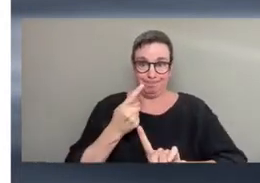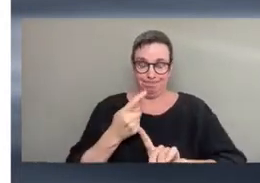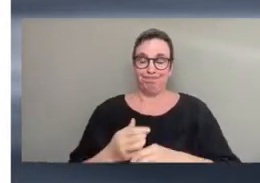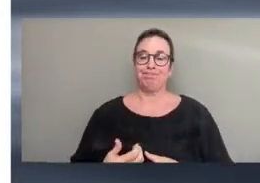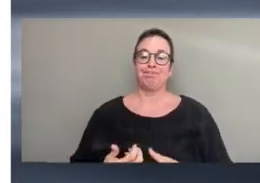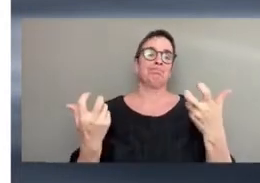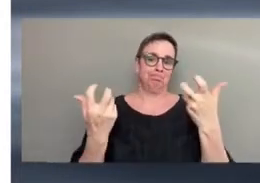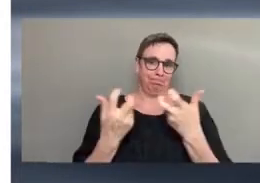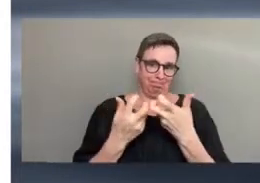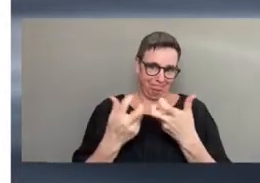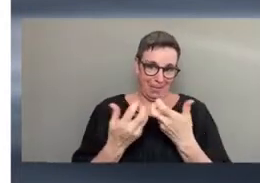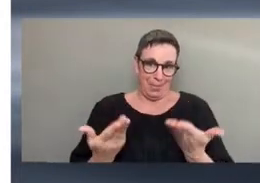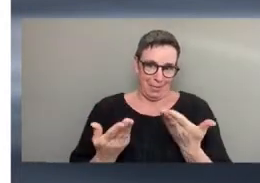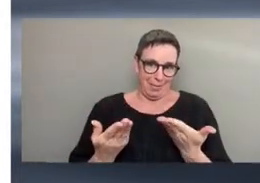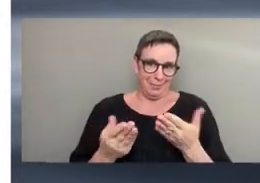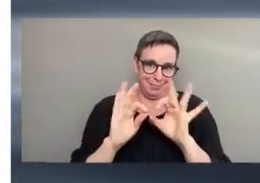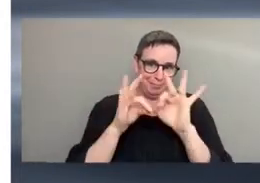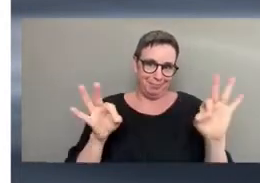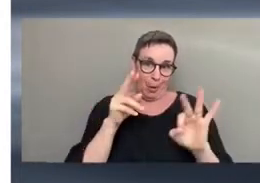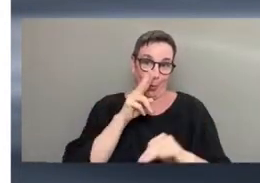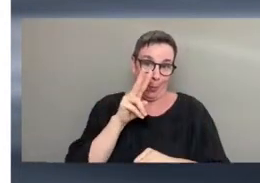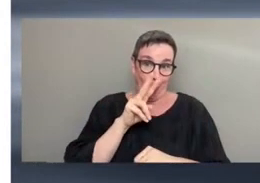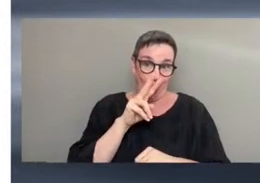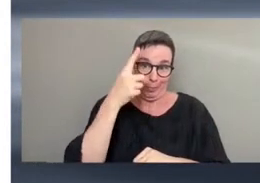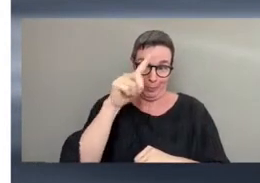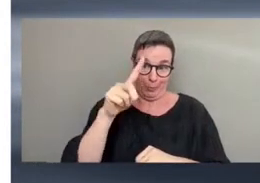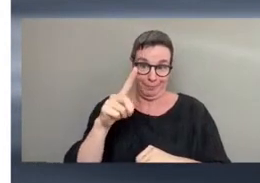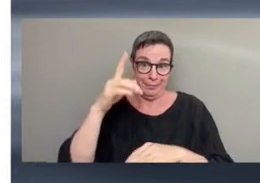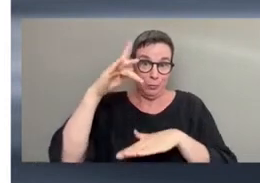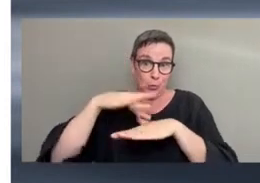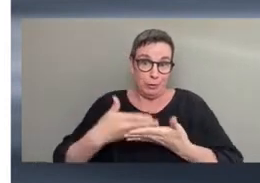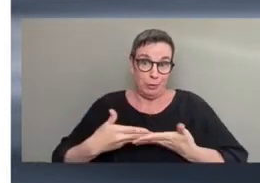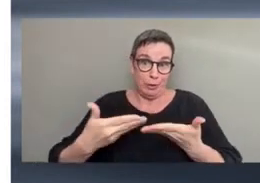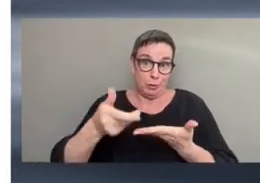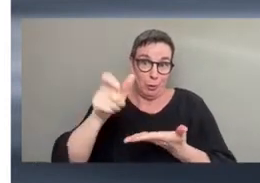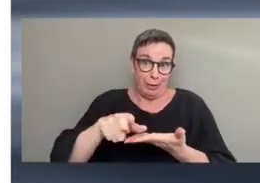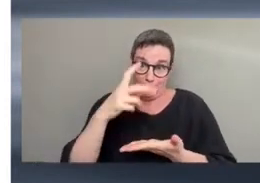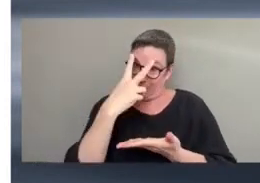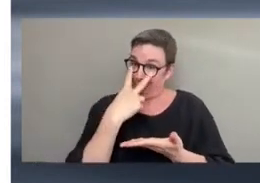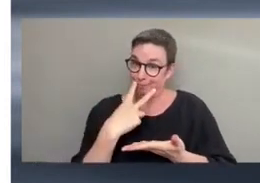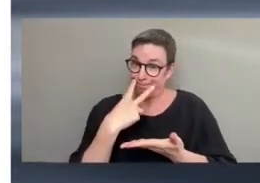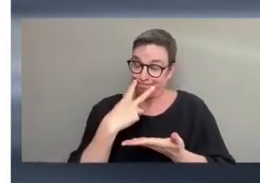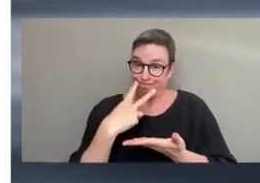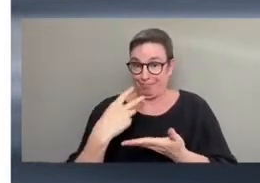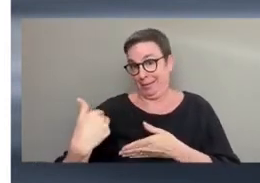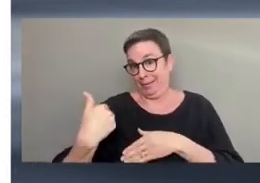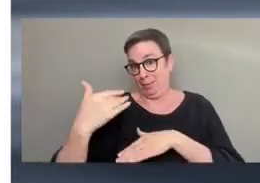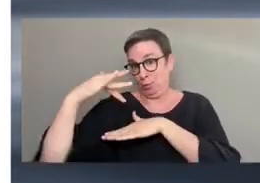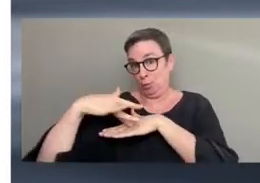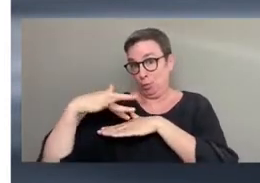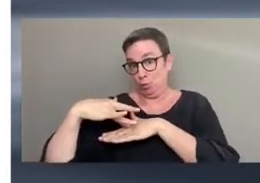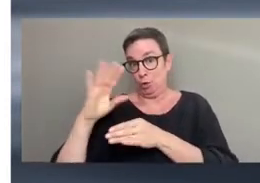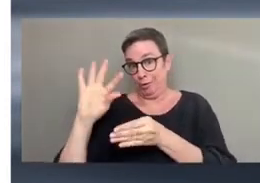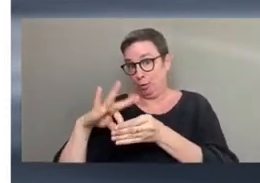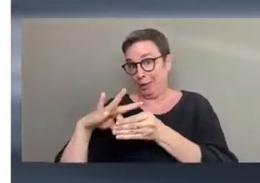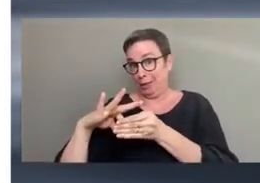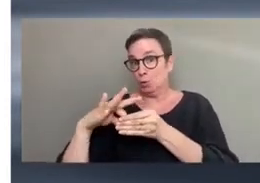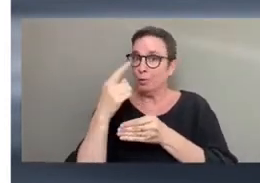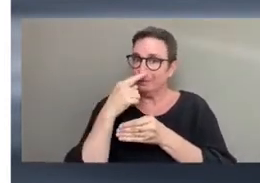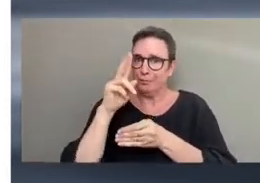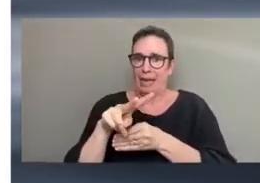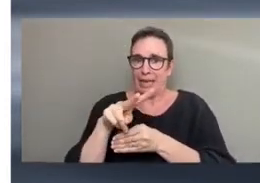la complication que c'est pour nous. Nous avons eu en Valais dernièrement une votation qui était assez